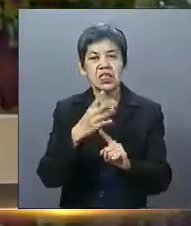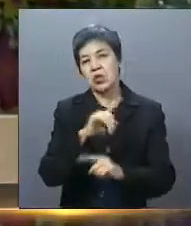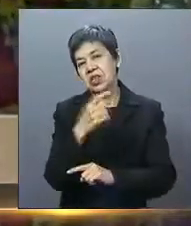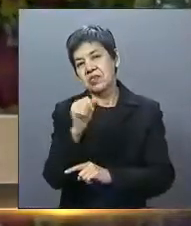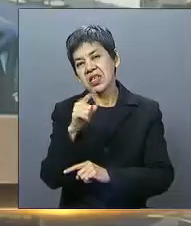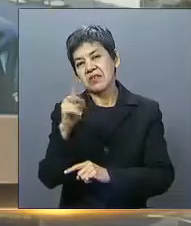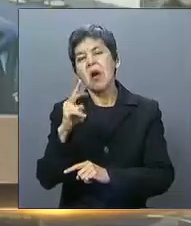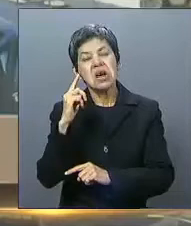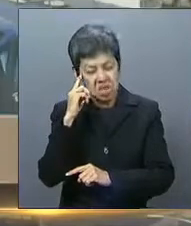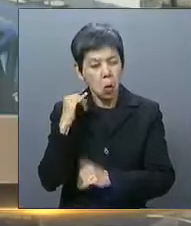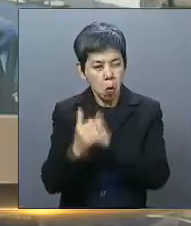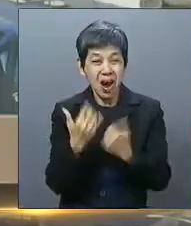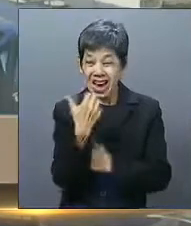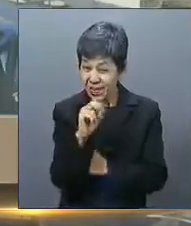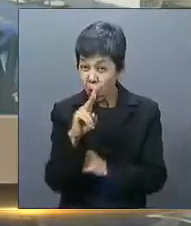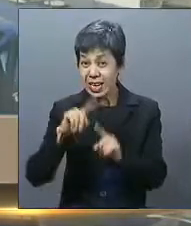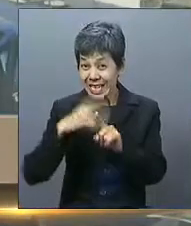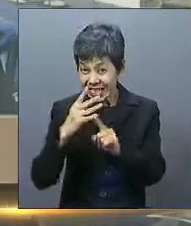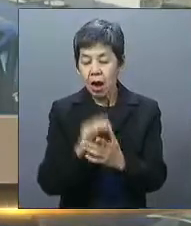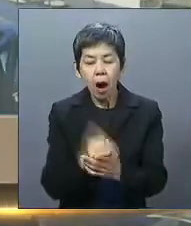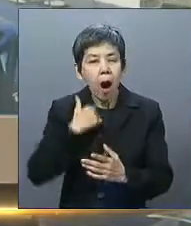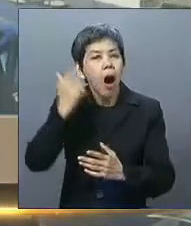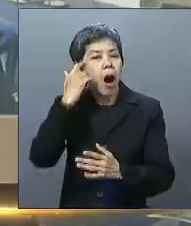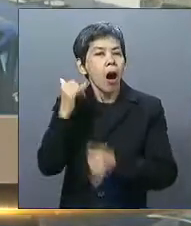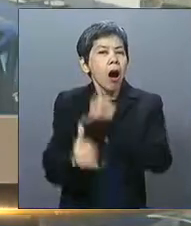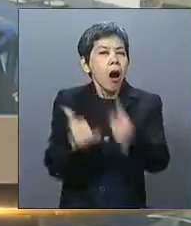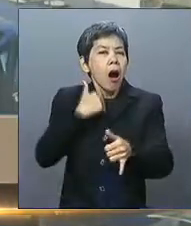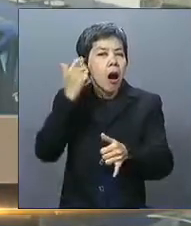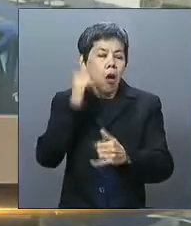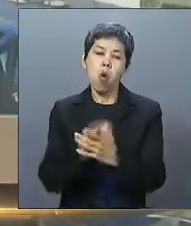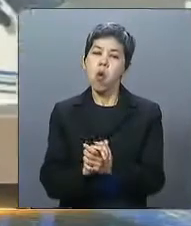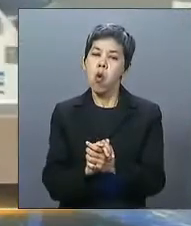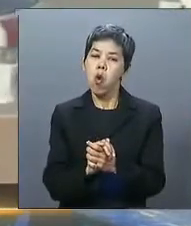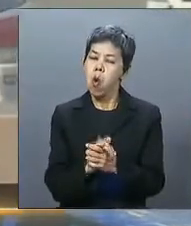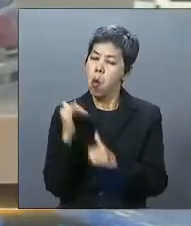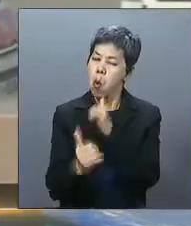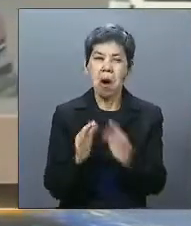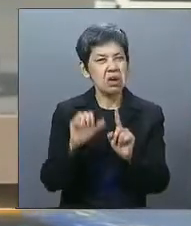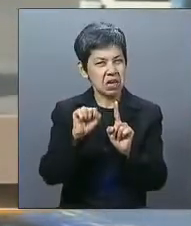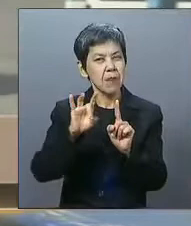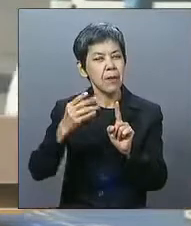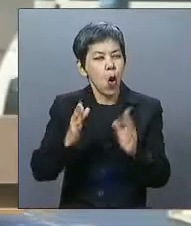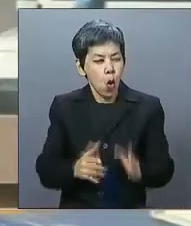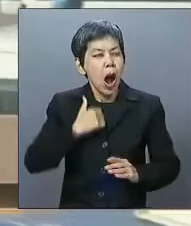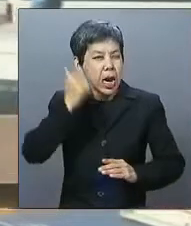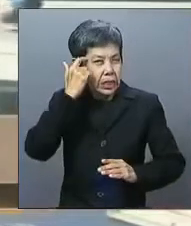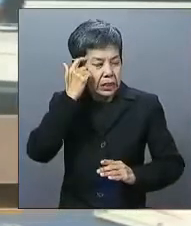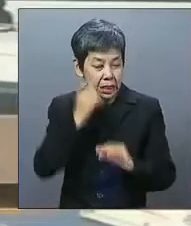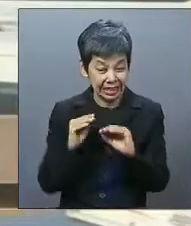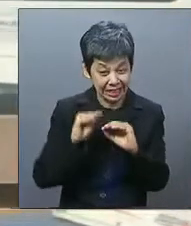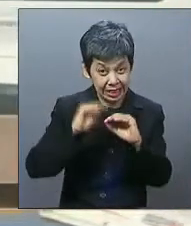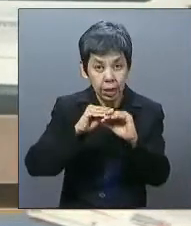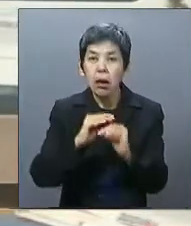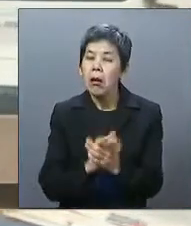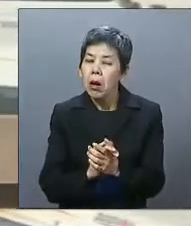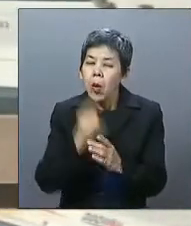ายนโดยวันที่12เมษายนนะครับคาดว่าจะมีผู้โดยสารเดินทางสูงสุด 180,000 คนโดยเพิ่มขึ้นจากป